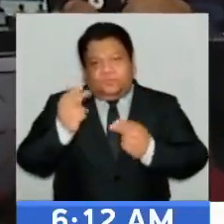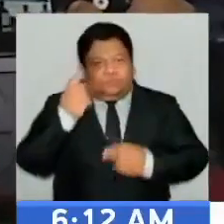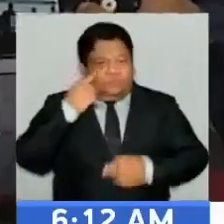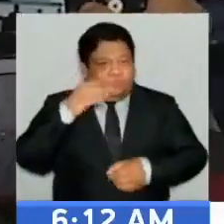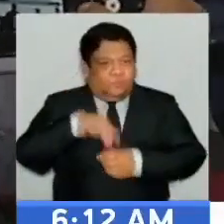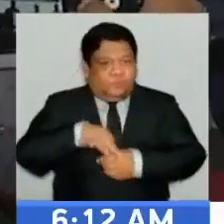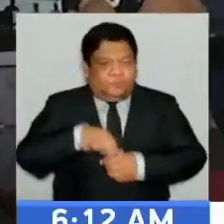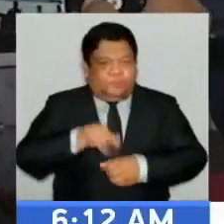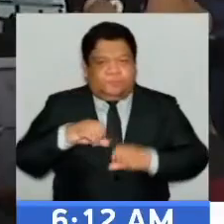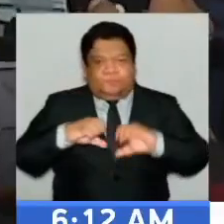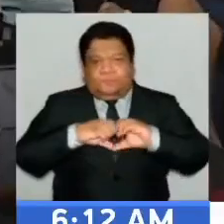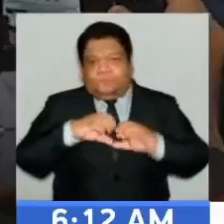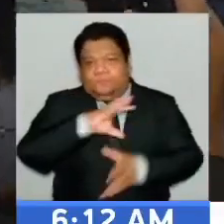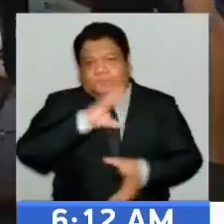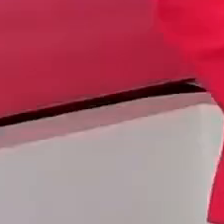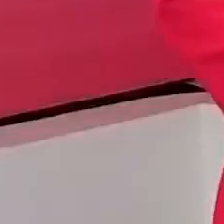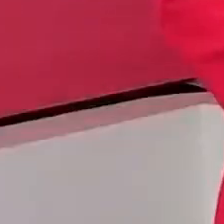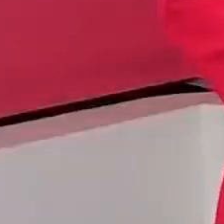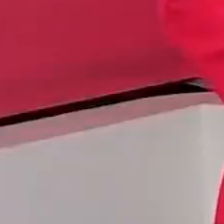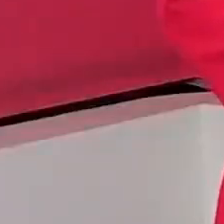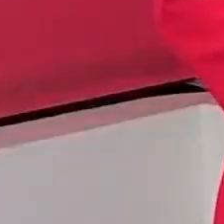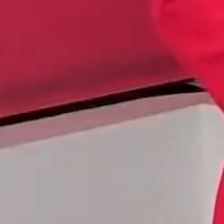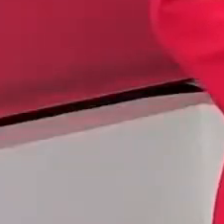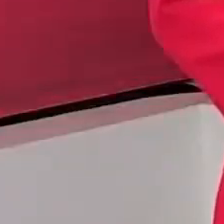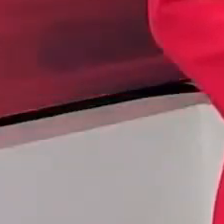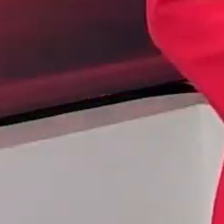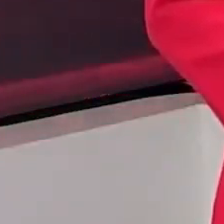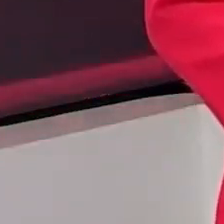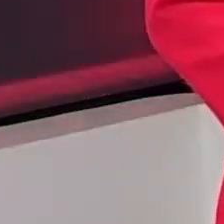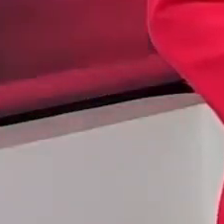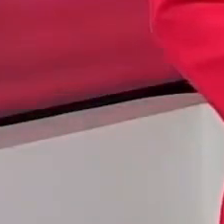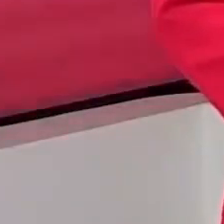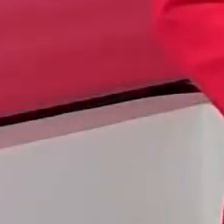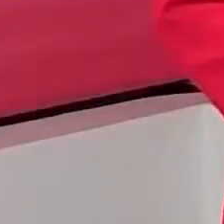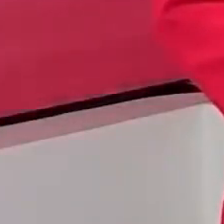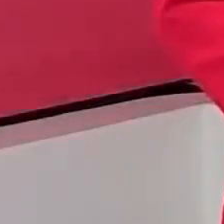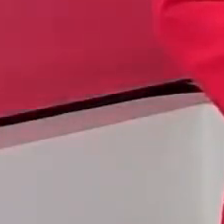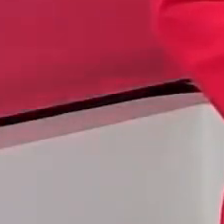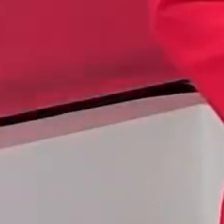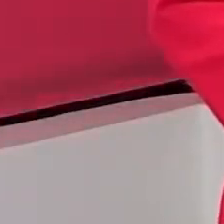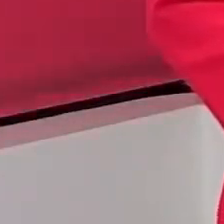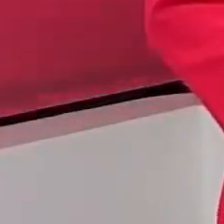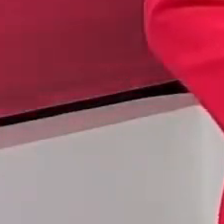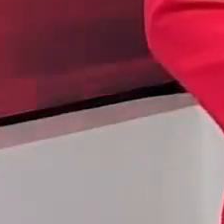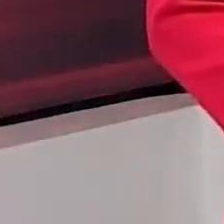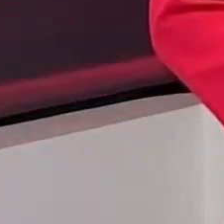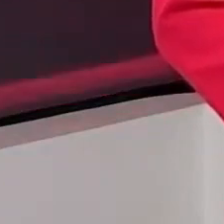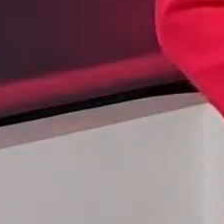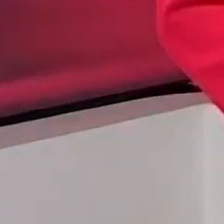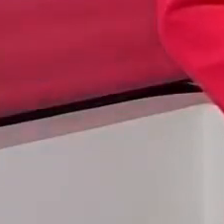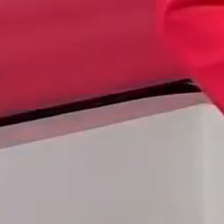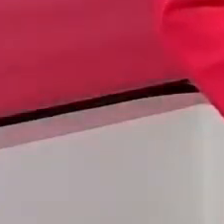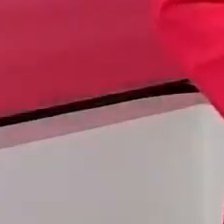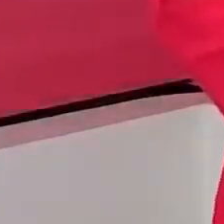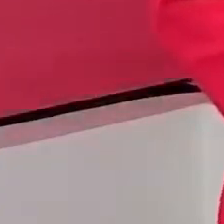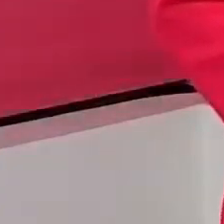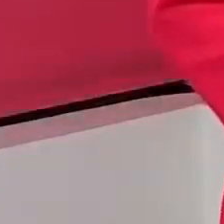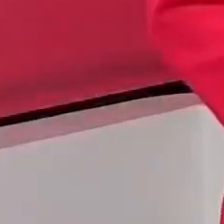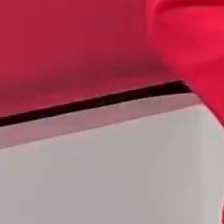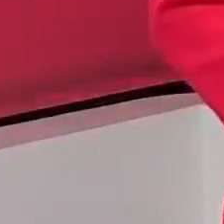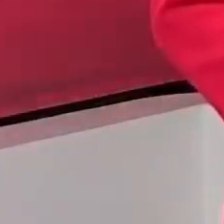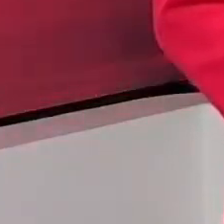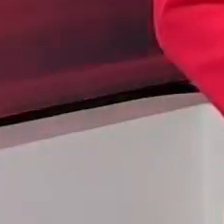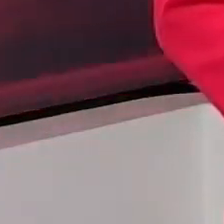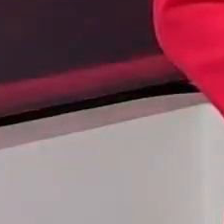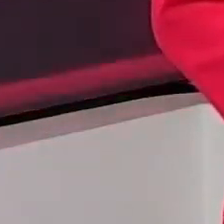GMA Integrated News. Mauna ka sa mga balita. Bisitahin at mag-subscribe sa GMA Integrated News sa YouTube. Sa mga